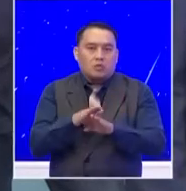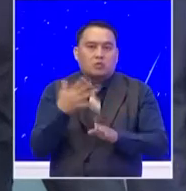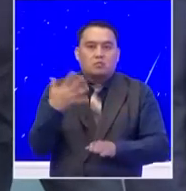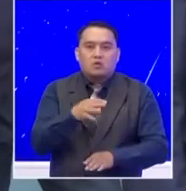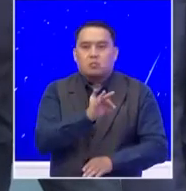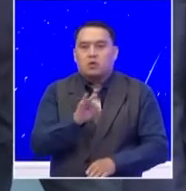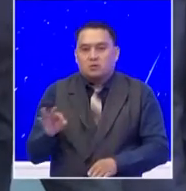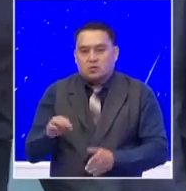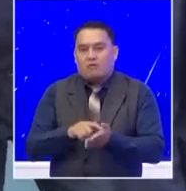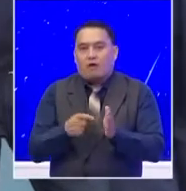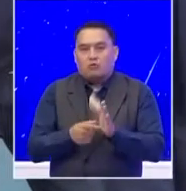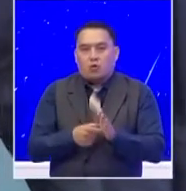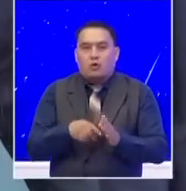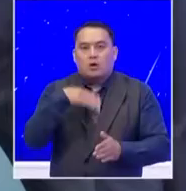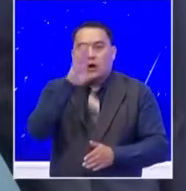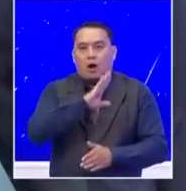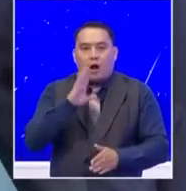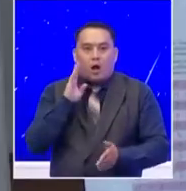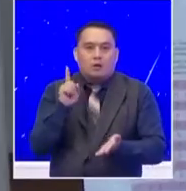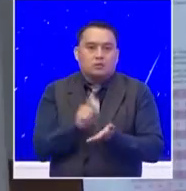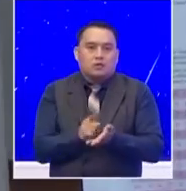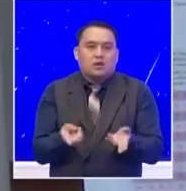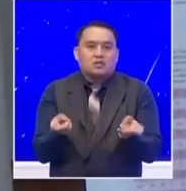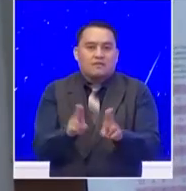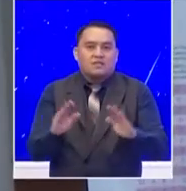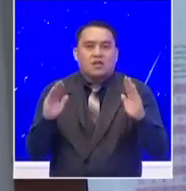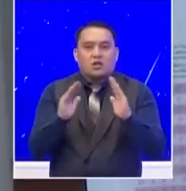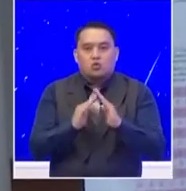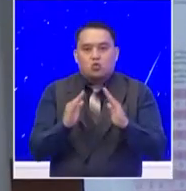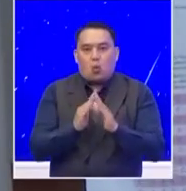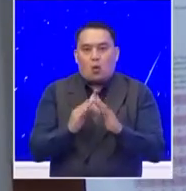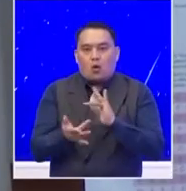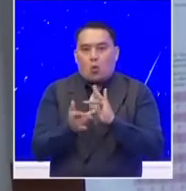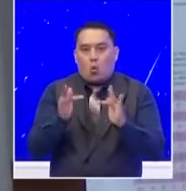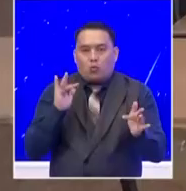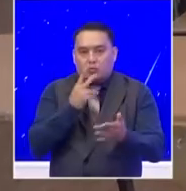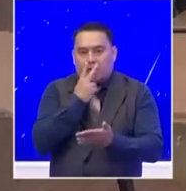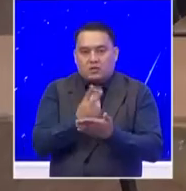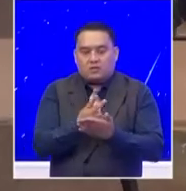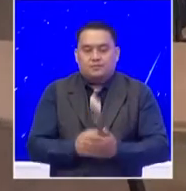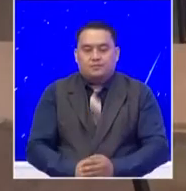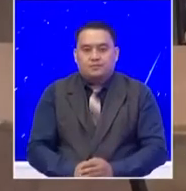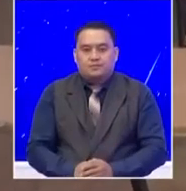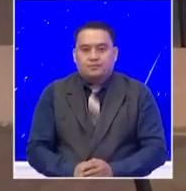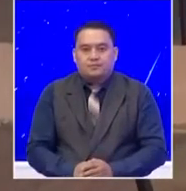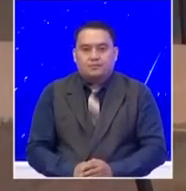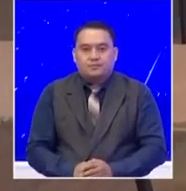составлять 50%. Родители выпускников должны оставаться дома. Для них организуют онлайн-трансляцию из аудитории.